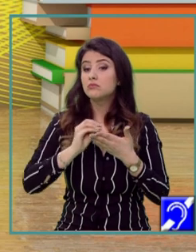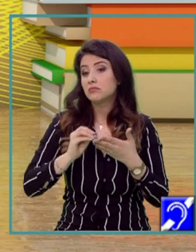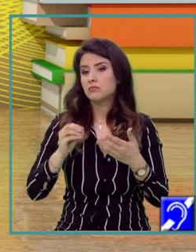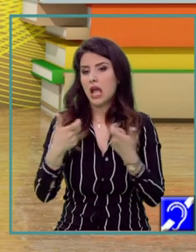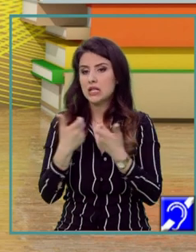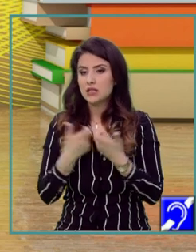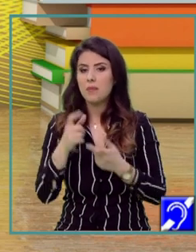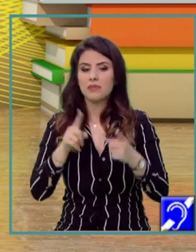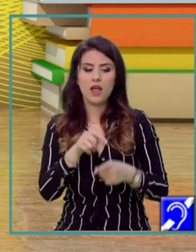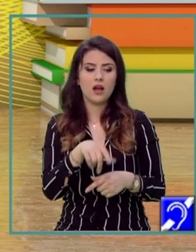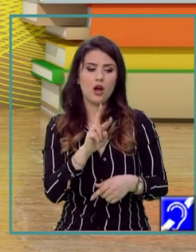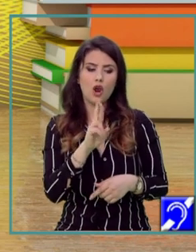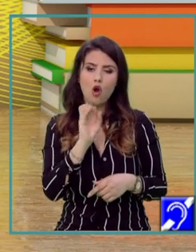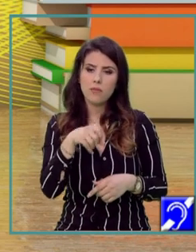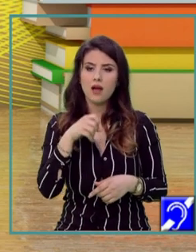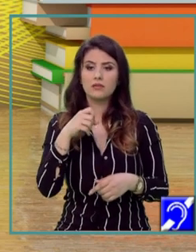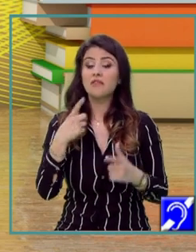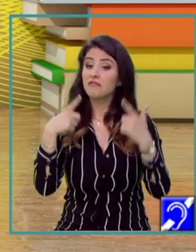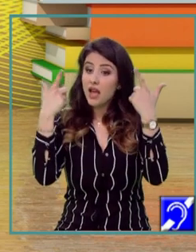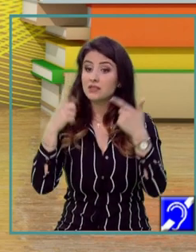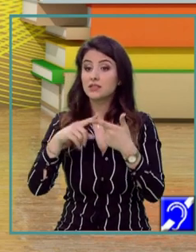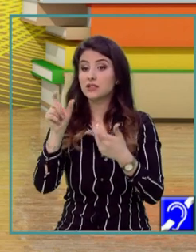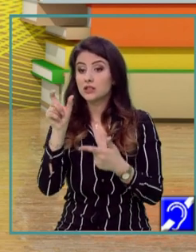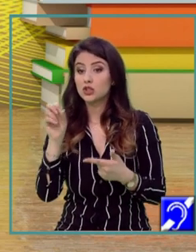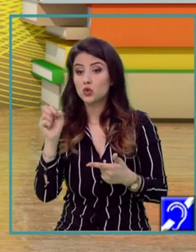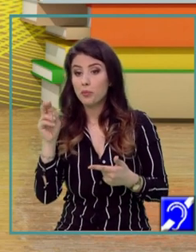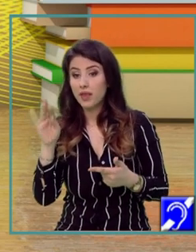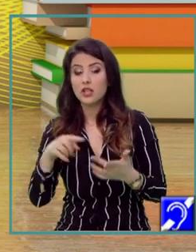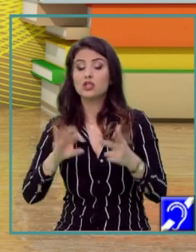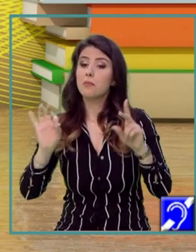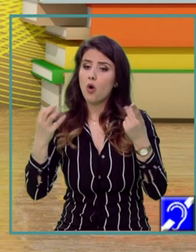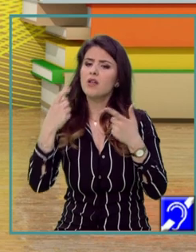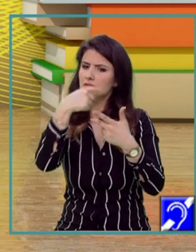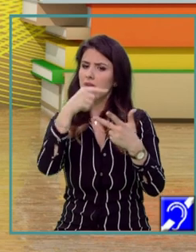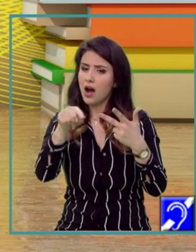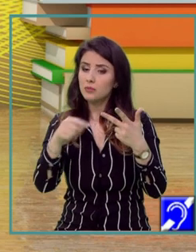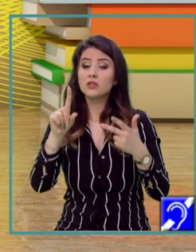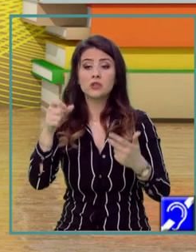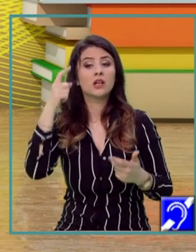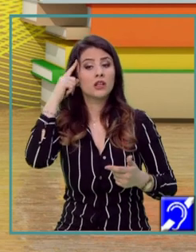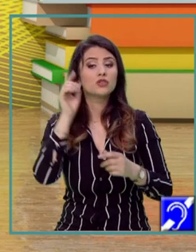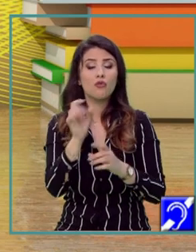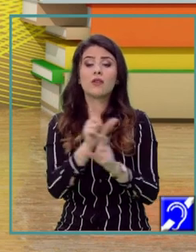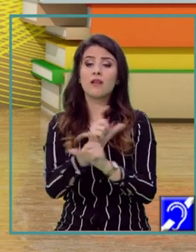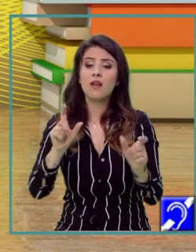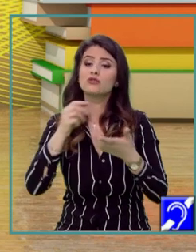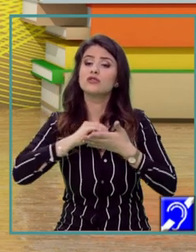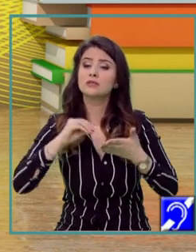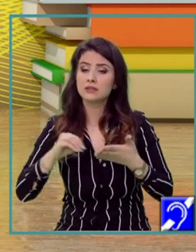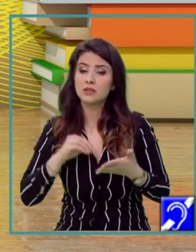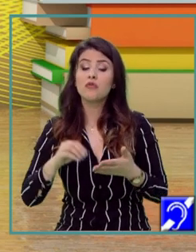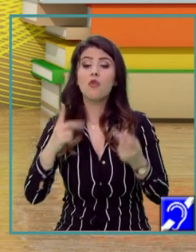pic romanul de tip realist și dacă vă pică romanul de tip subiectiv și moderne Iată este un foarte în foarte bună